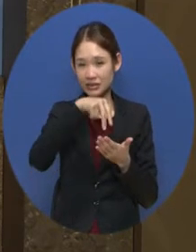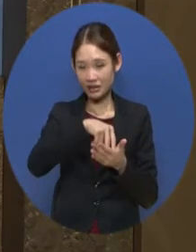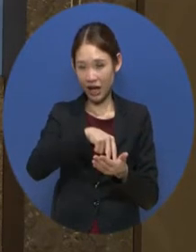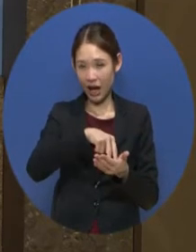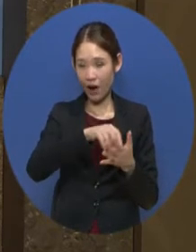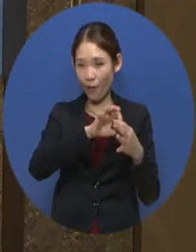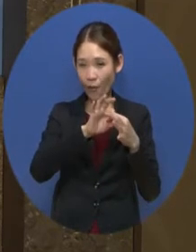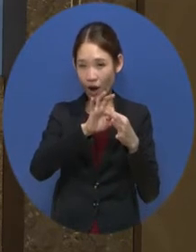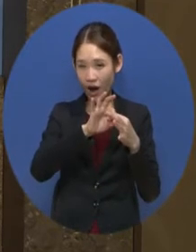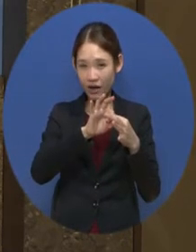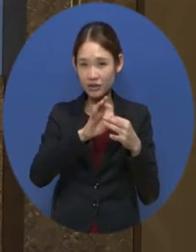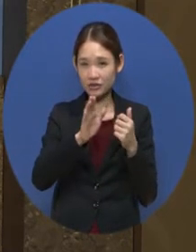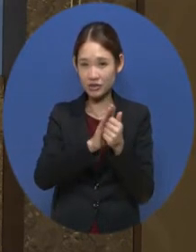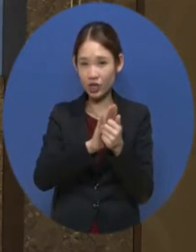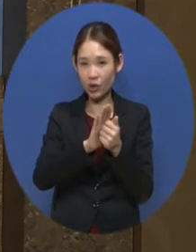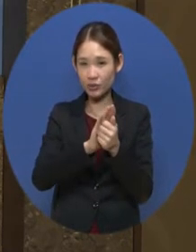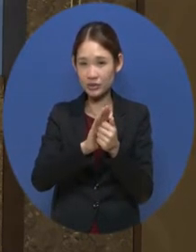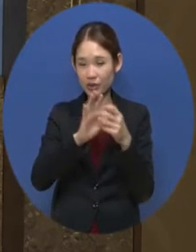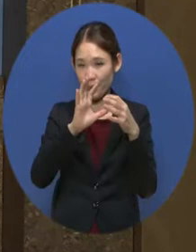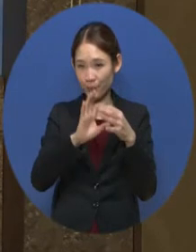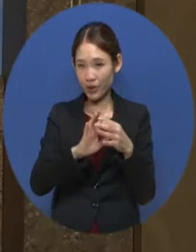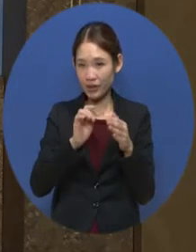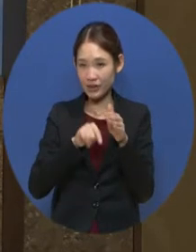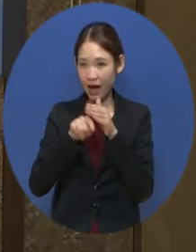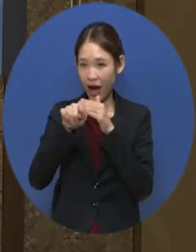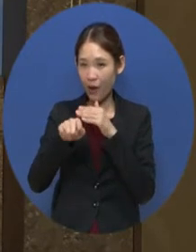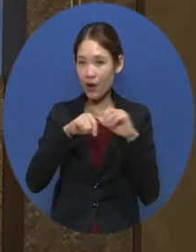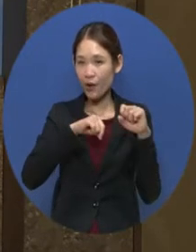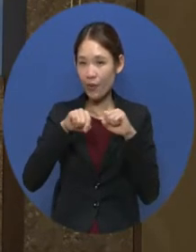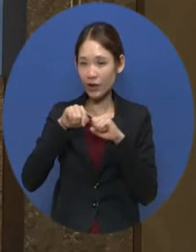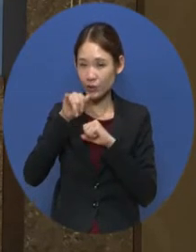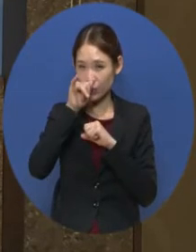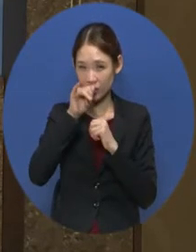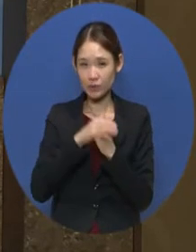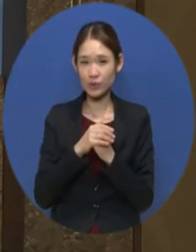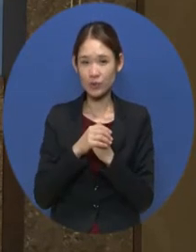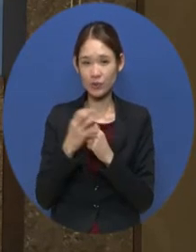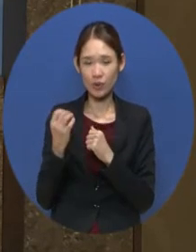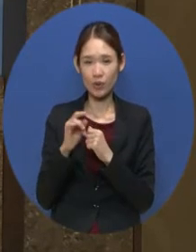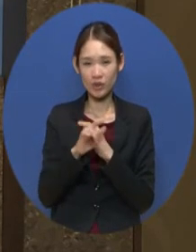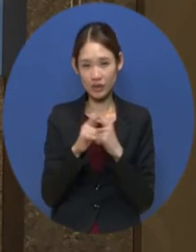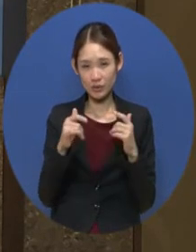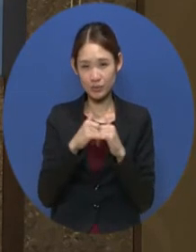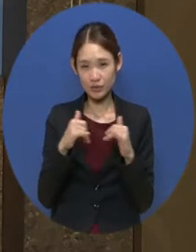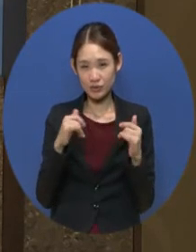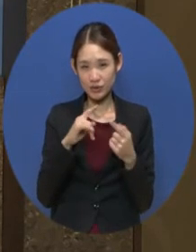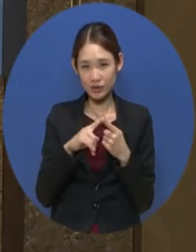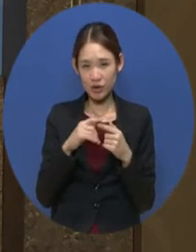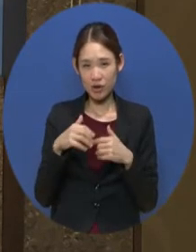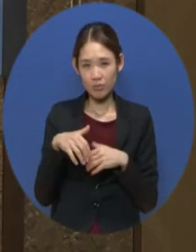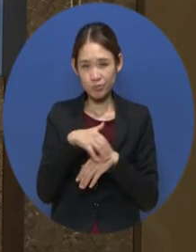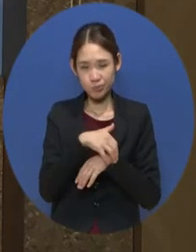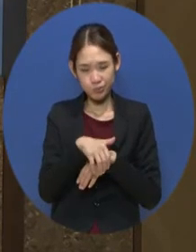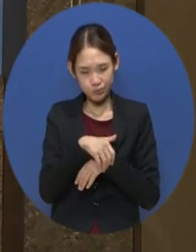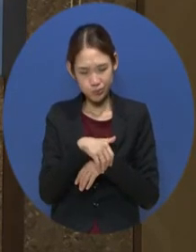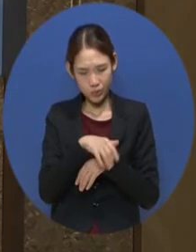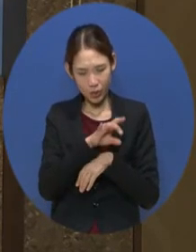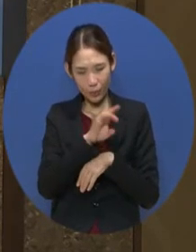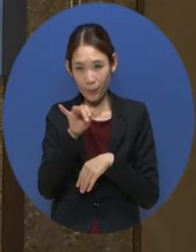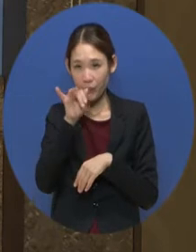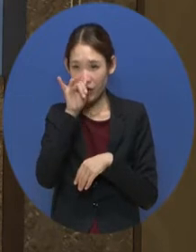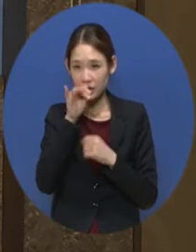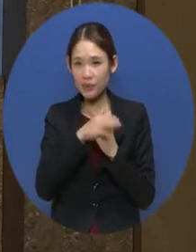자립 그과 관련된 서비스라든지 또 야외 활동이라든지 또 이분들 중에 불편한 부분들이 분명히 있어요.